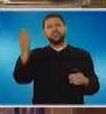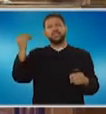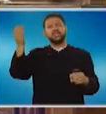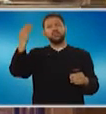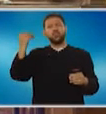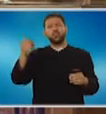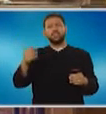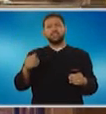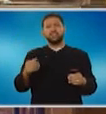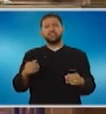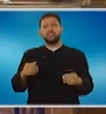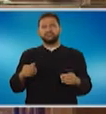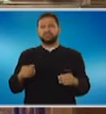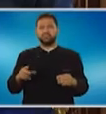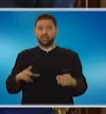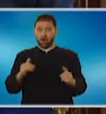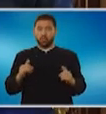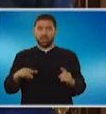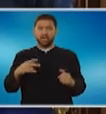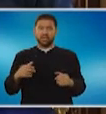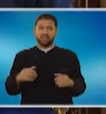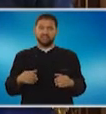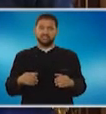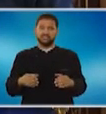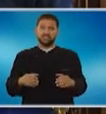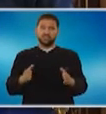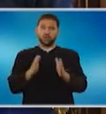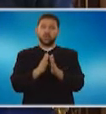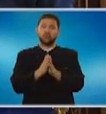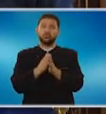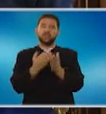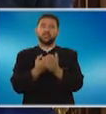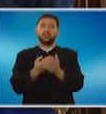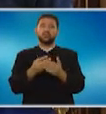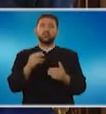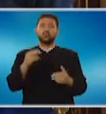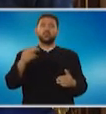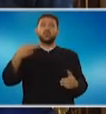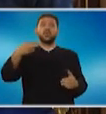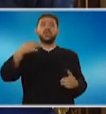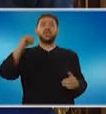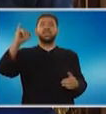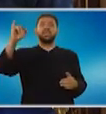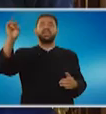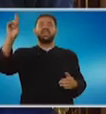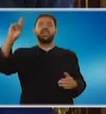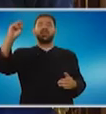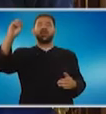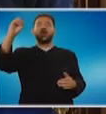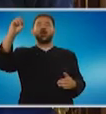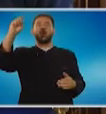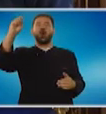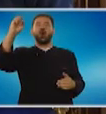există în cărțile noastre de slujbă o slujbă de hirotesie, de sfințire, de binecuvântare